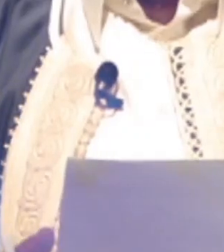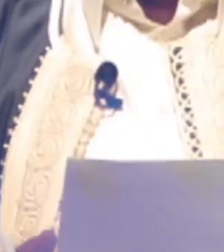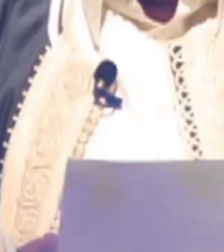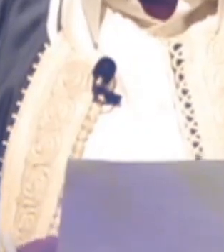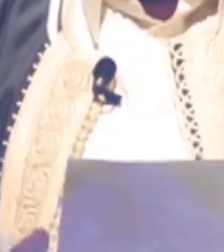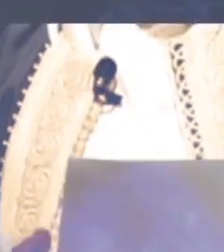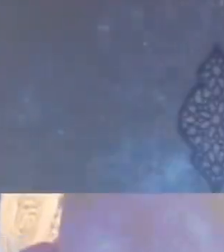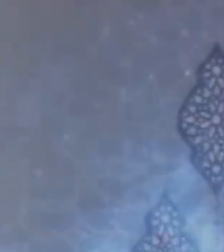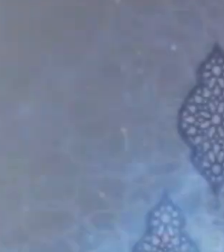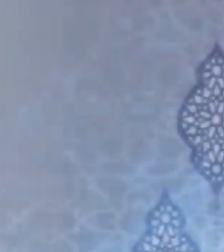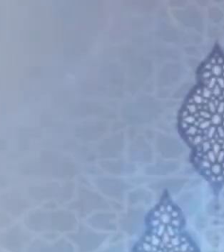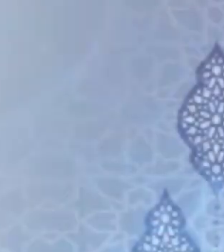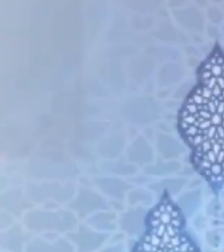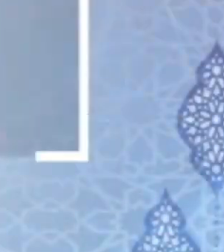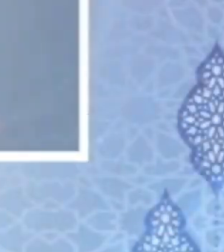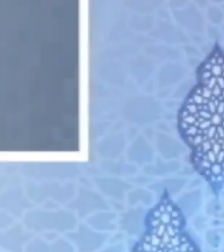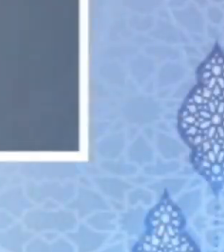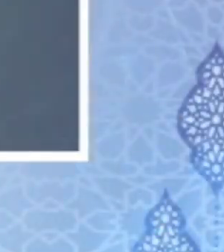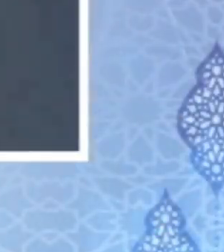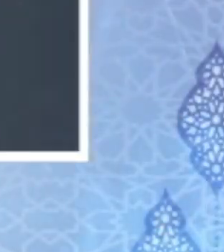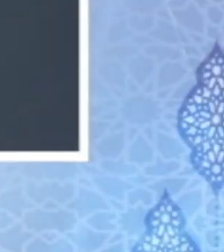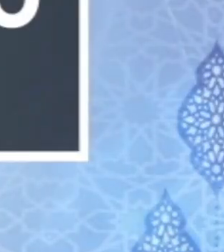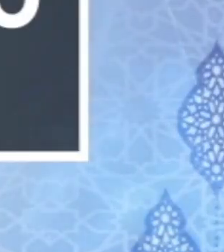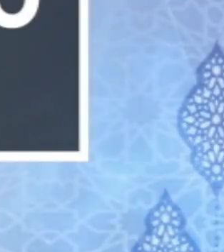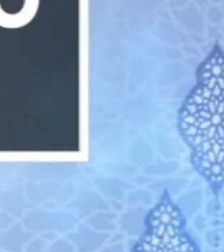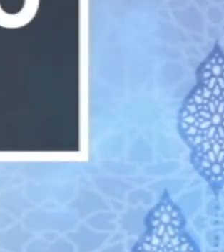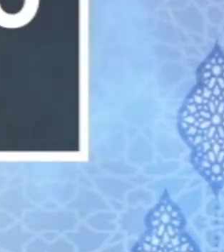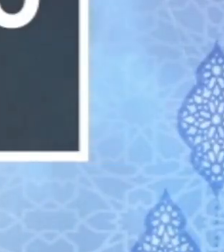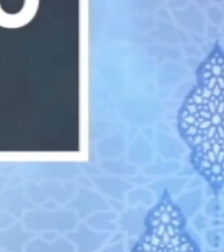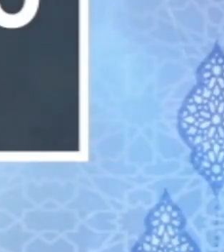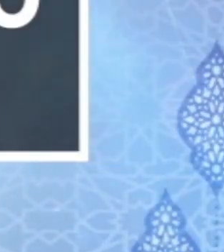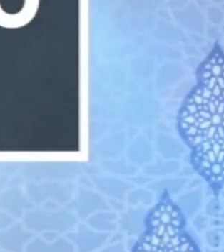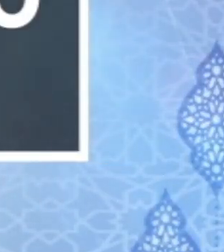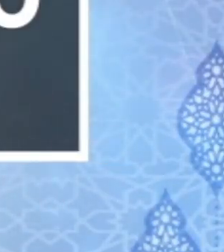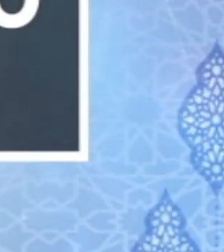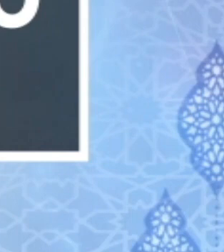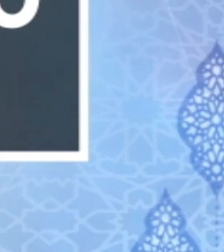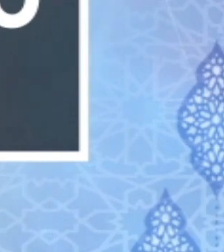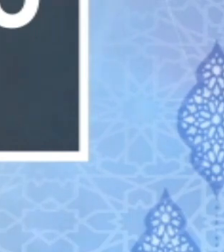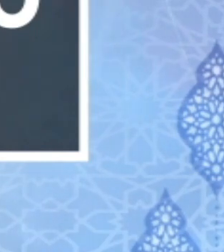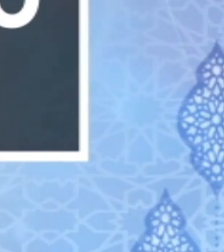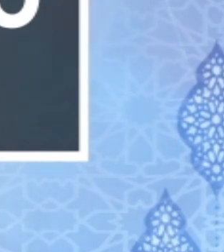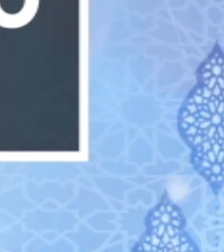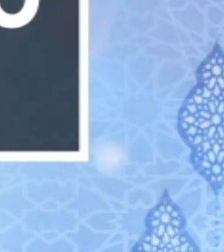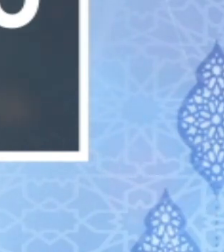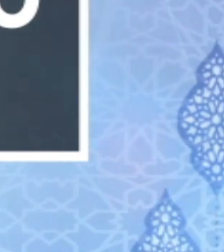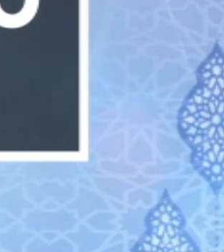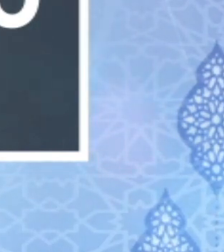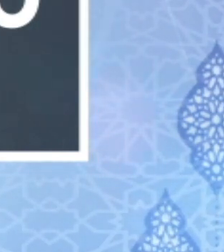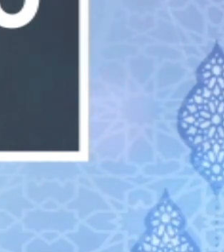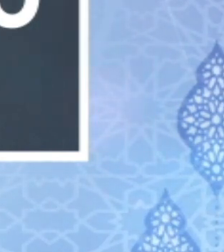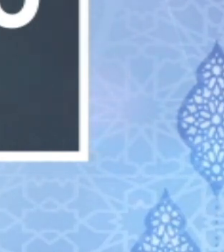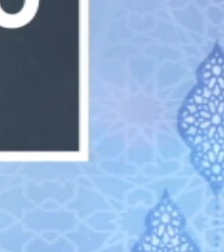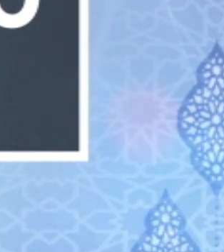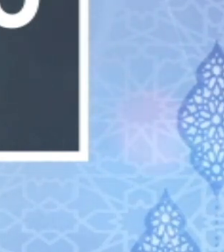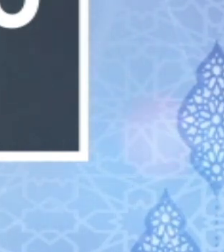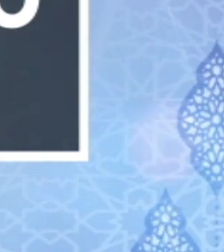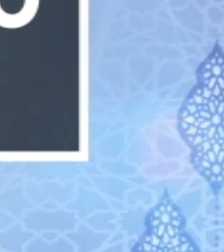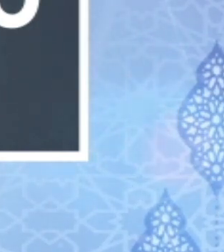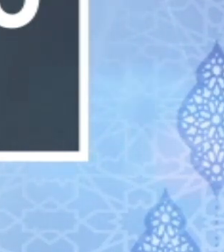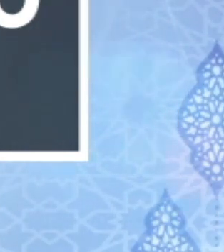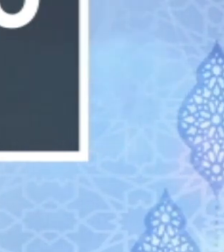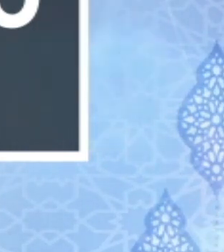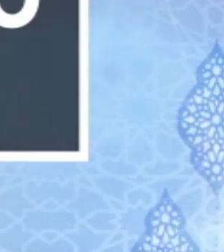إن أمر الناس شورى فللإفتاء عندهم كنوز